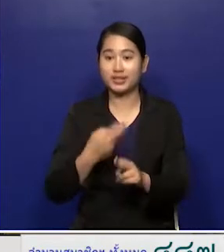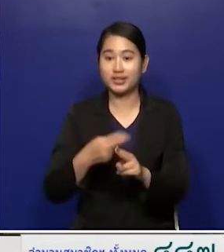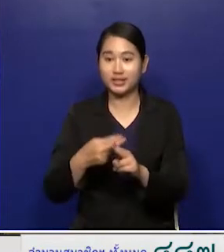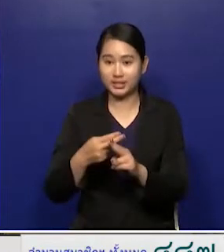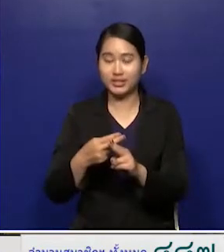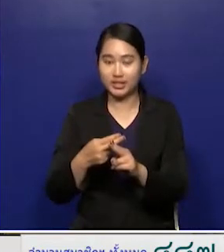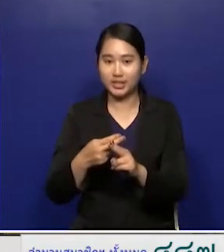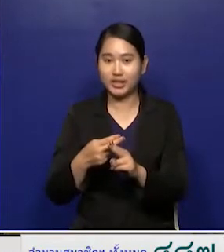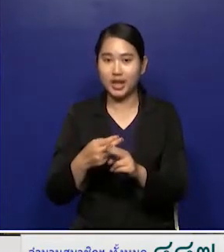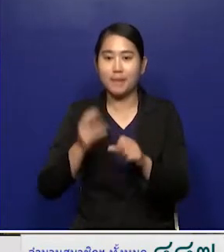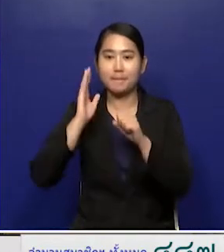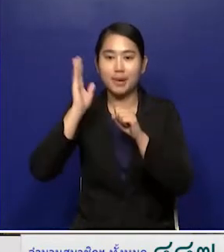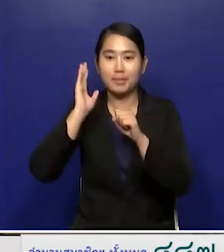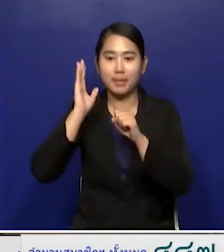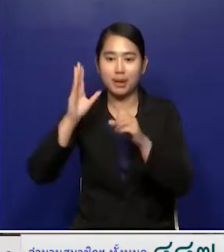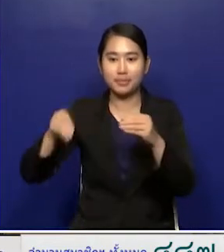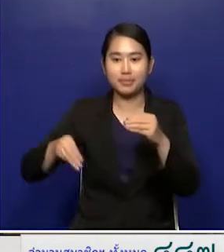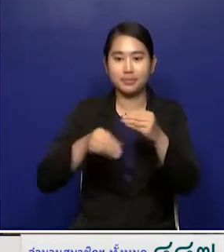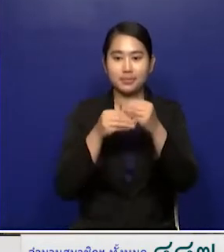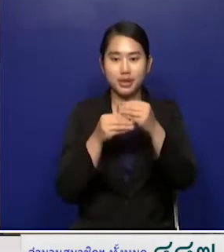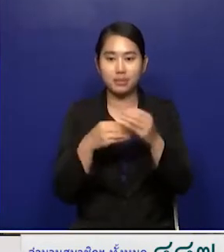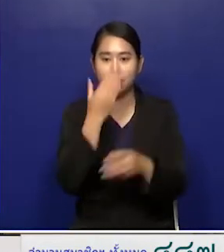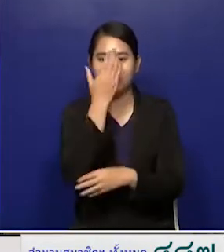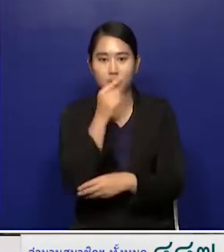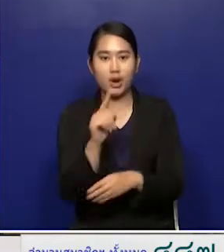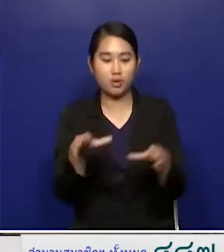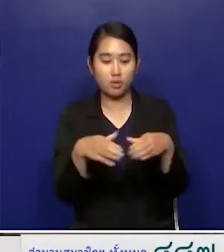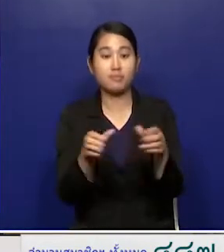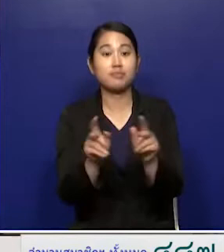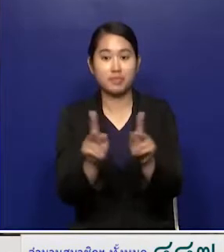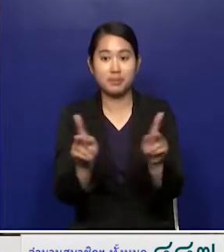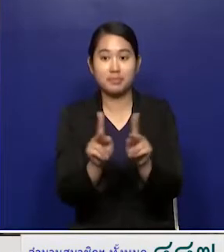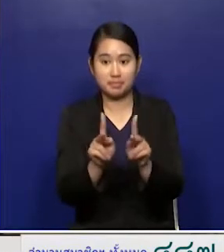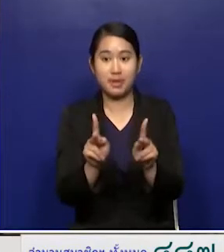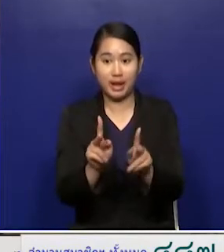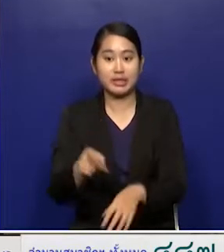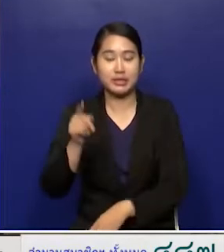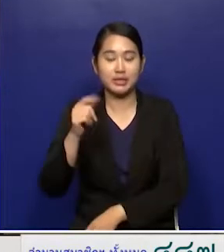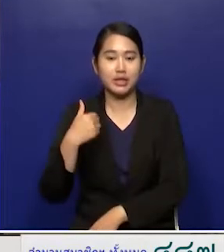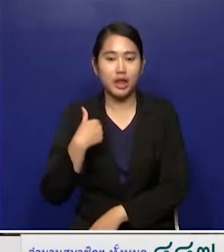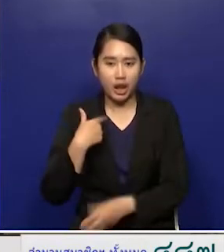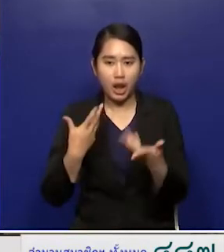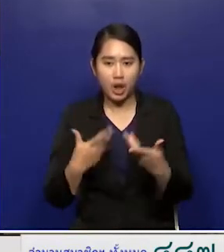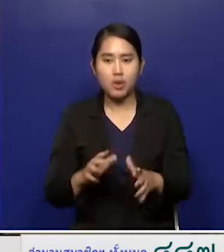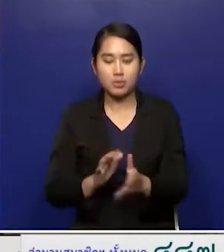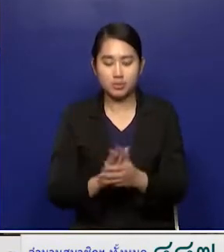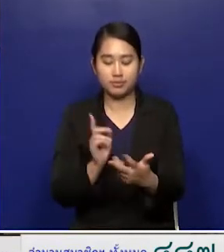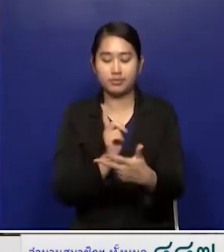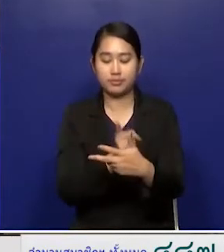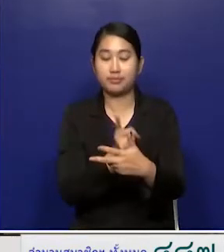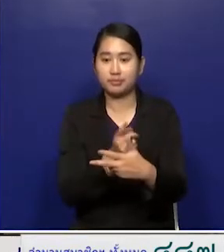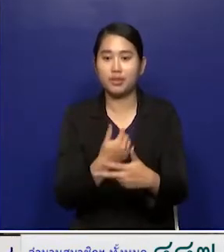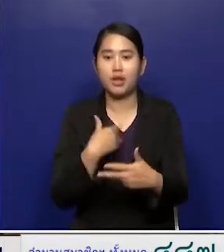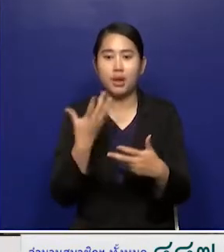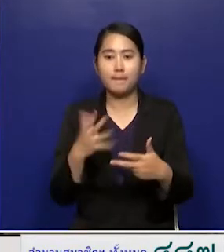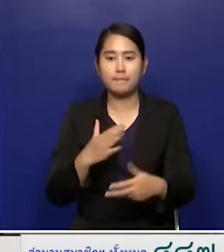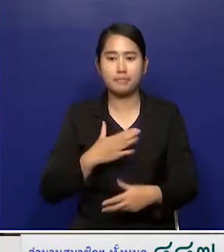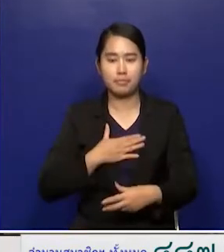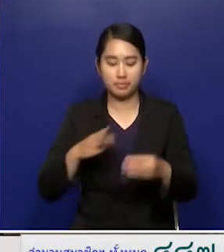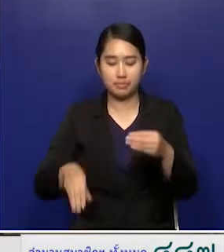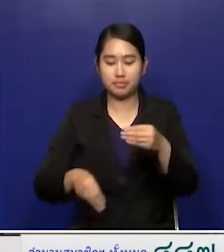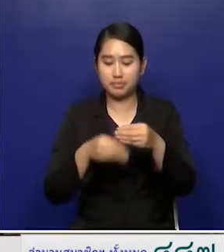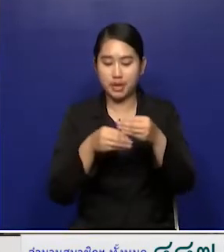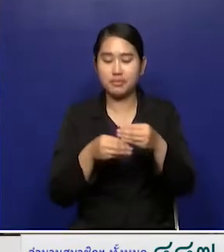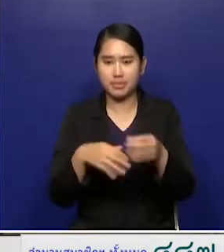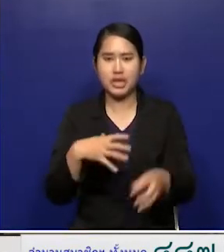เพระว่าเรามีกรมฐิการทเปชาิพัธแท้แล้นะครับแล้วก็แต่วาสิ่งที่จะอยากเพิ่มเติมแล้ว มคว